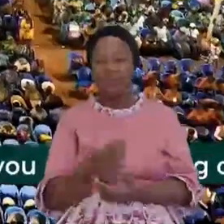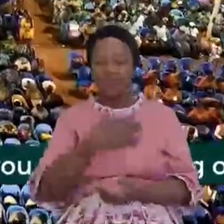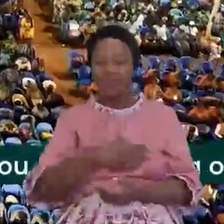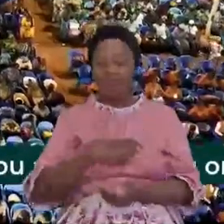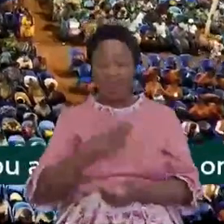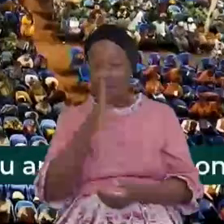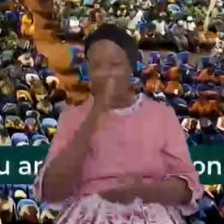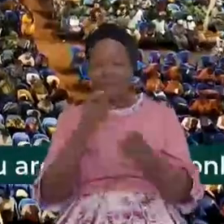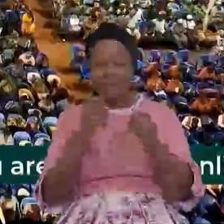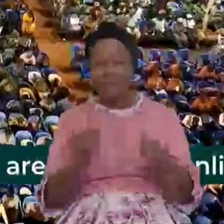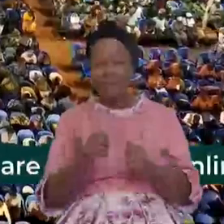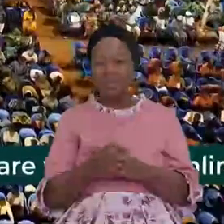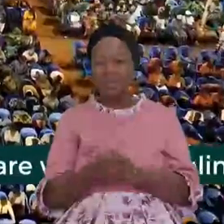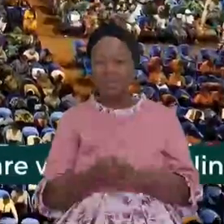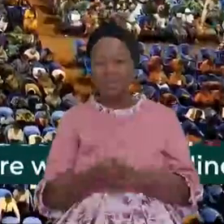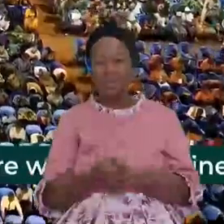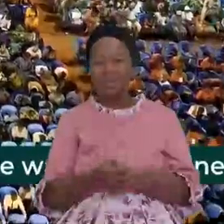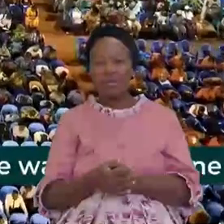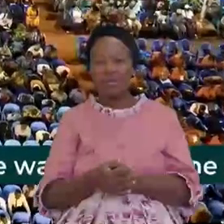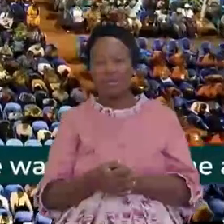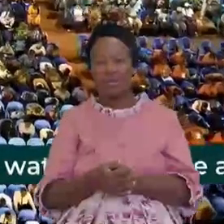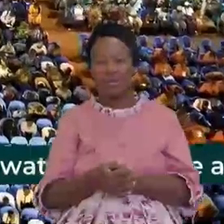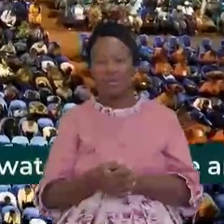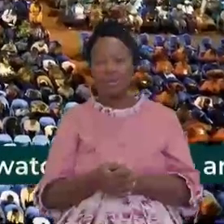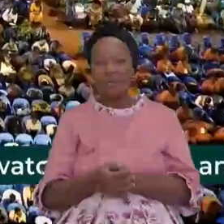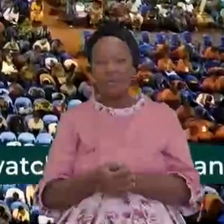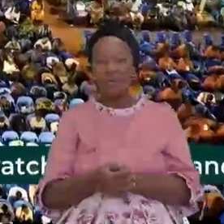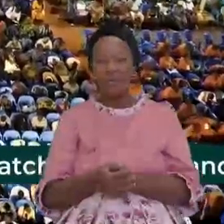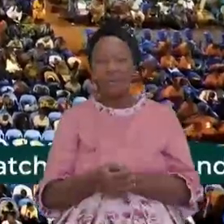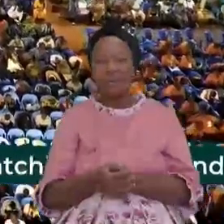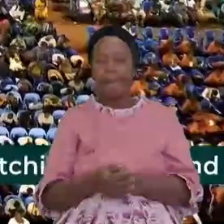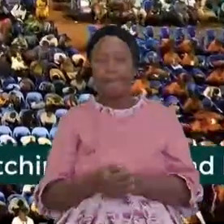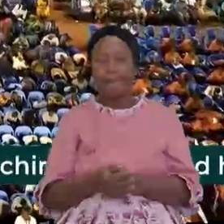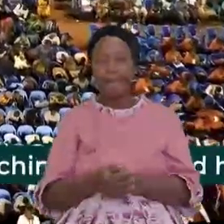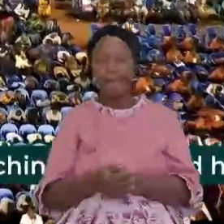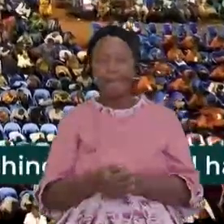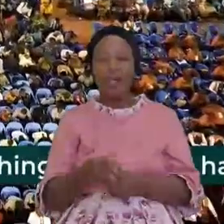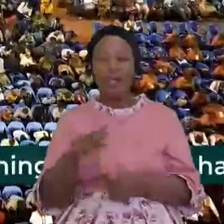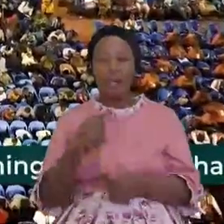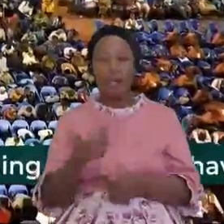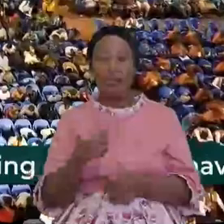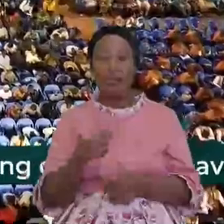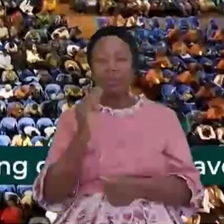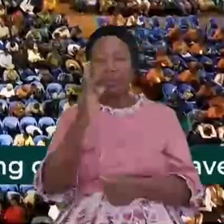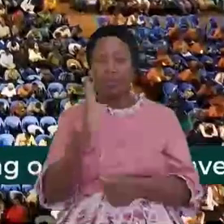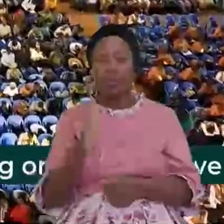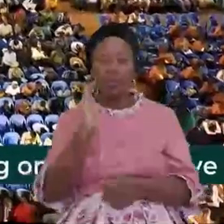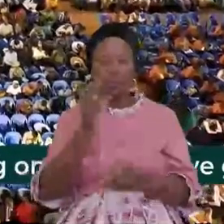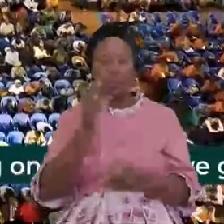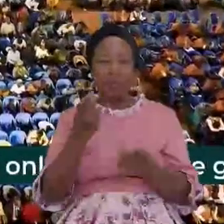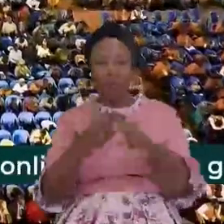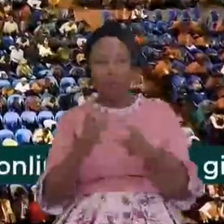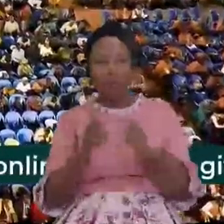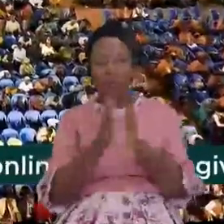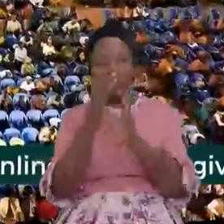Faites vite. Please hurry up. Le pasteur viendra prier pour les malades. Faisons vite. The pastor